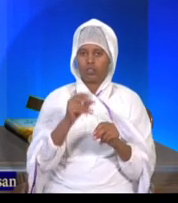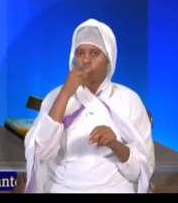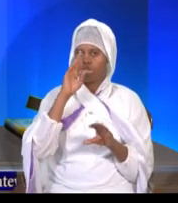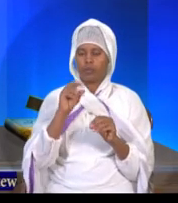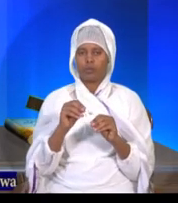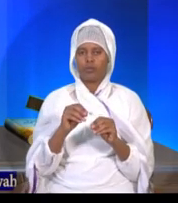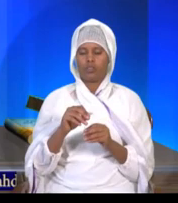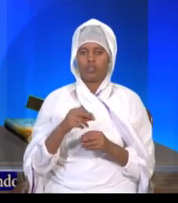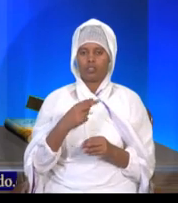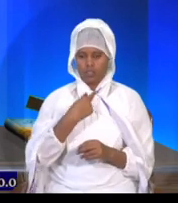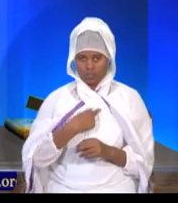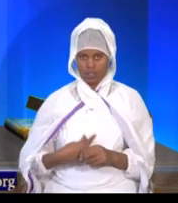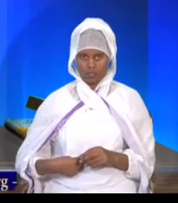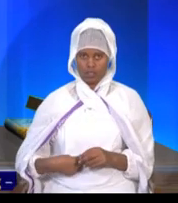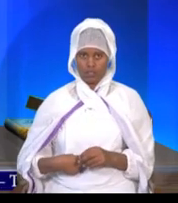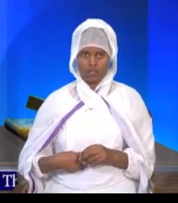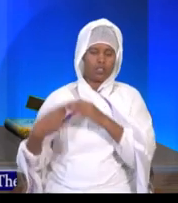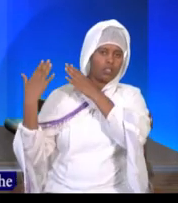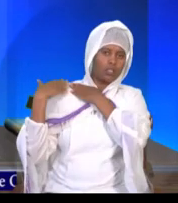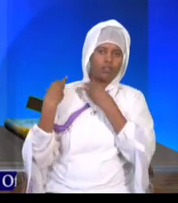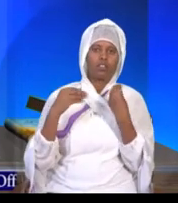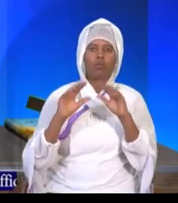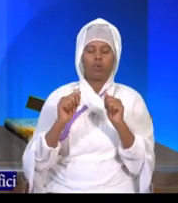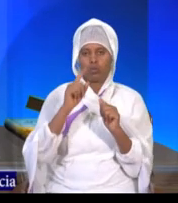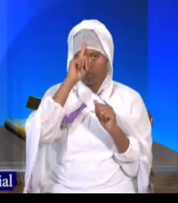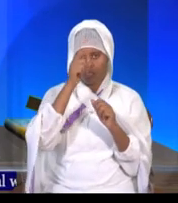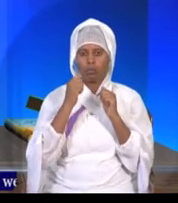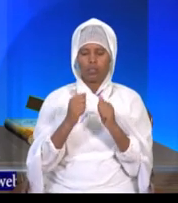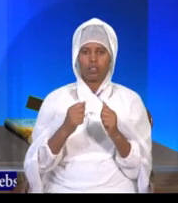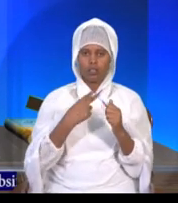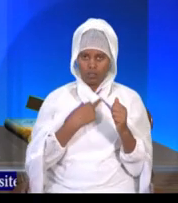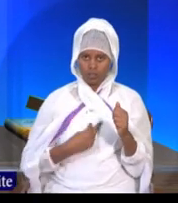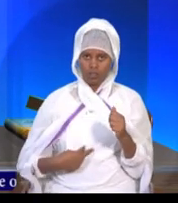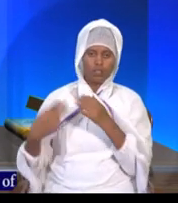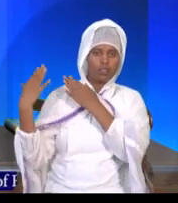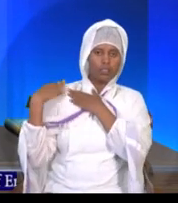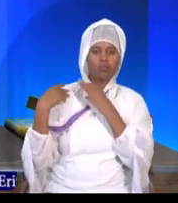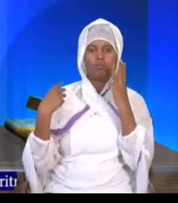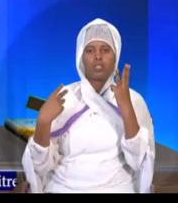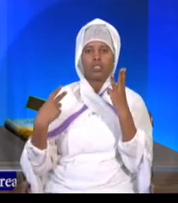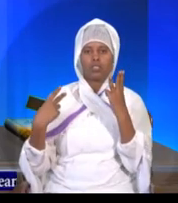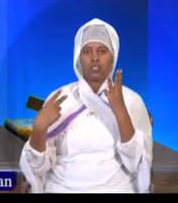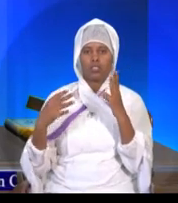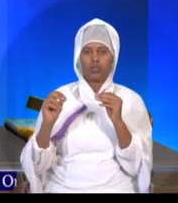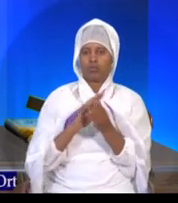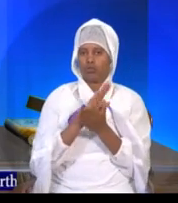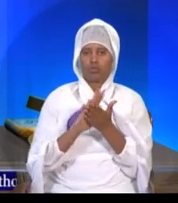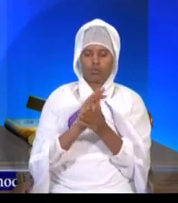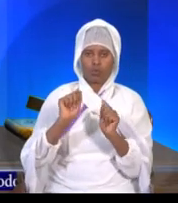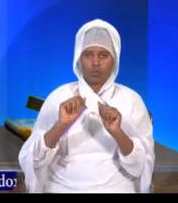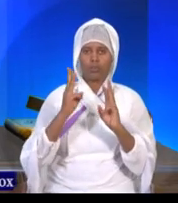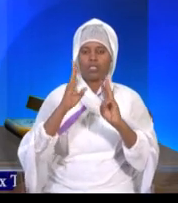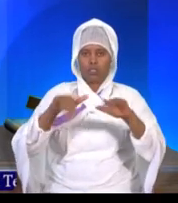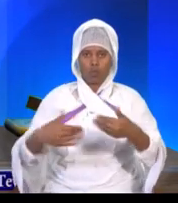እዩ ስልጣነ ክህነት እንታይ ምኳኑ ስለዝሰኣል ምፍላጥና እዩ ስልጣነ ክህነት ብሰለስተ እዩ ፍፁም ዝኸውን ብሰለስተ